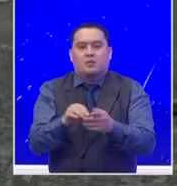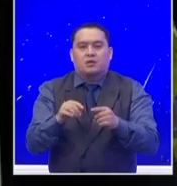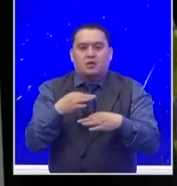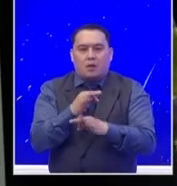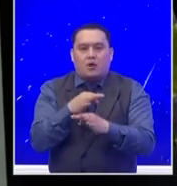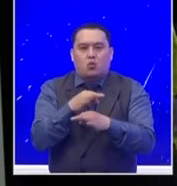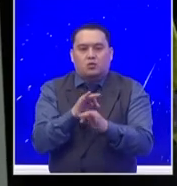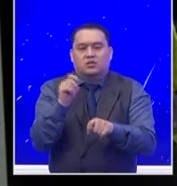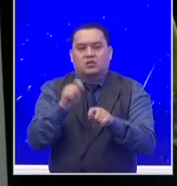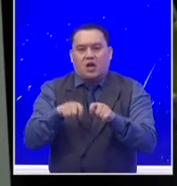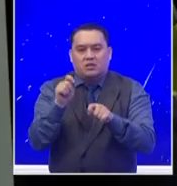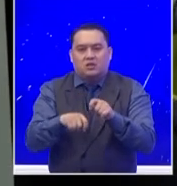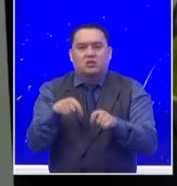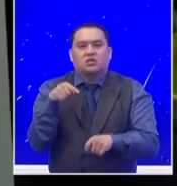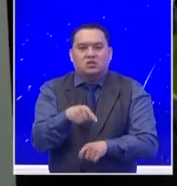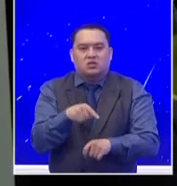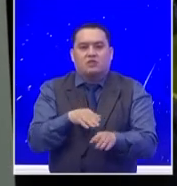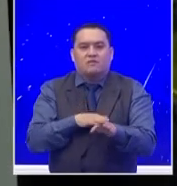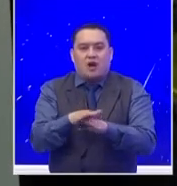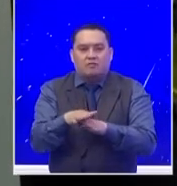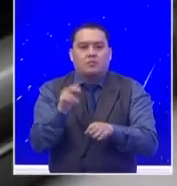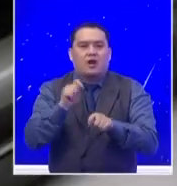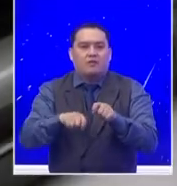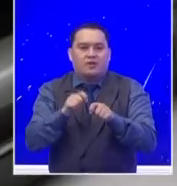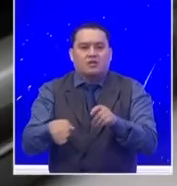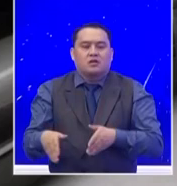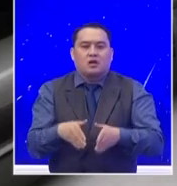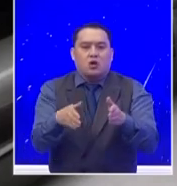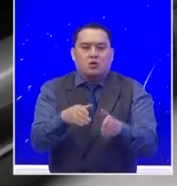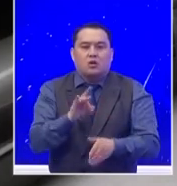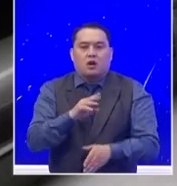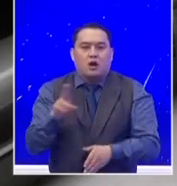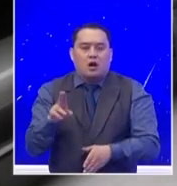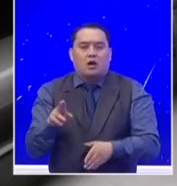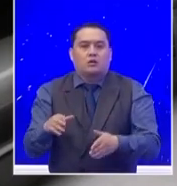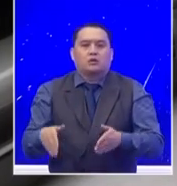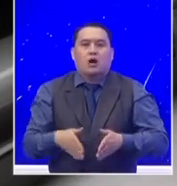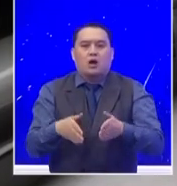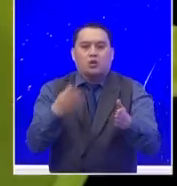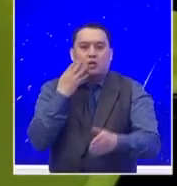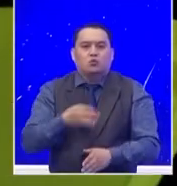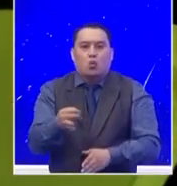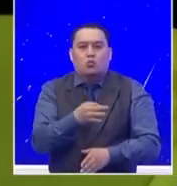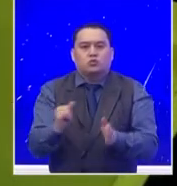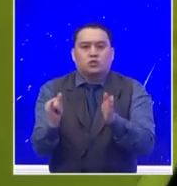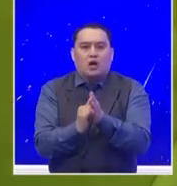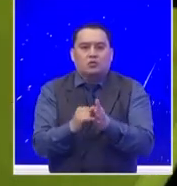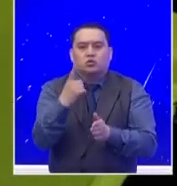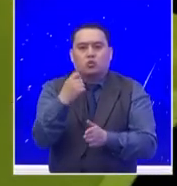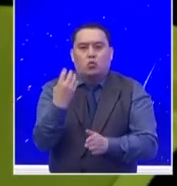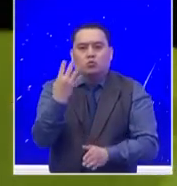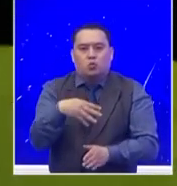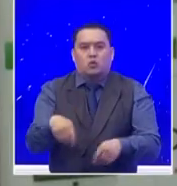лабораторных экспертиз. Из порядка 1000 осуществленных проверок трасс республиканского и местного значения в Алматинской области установлено более